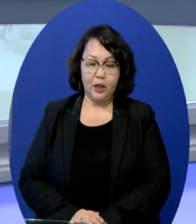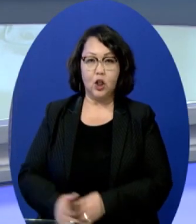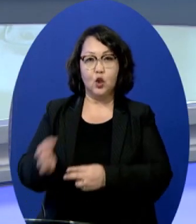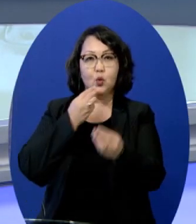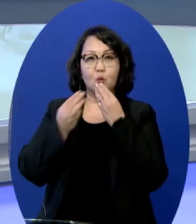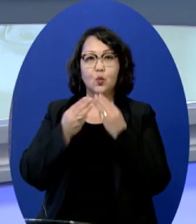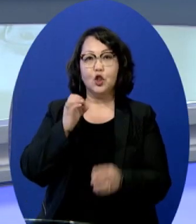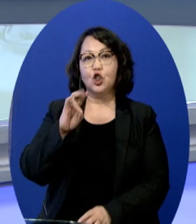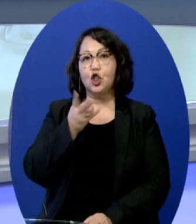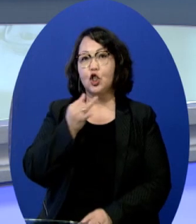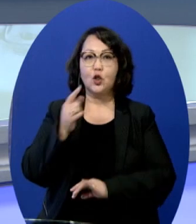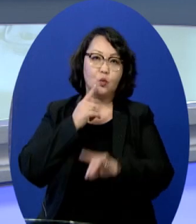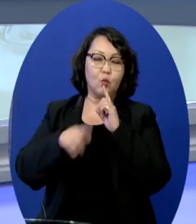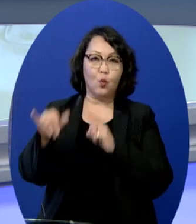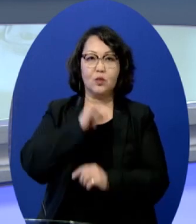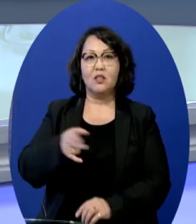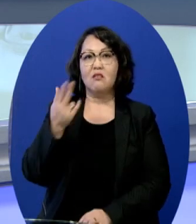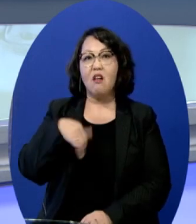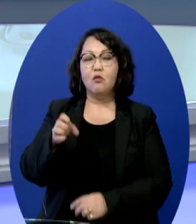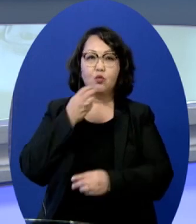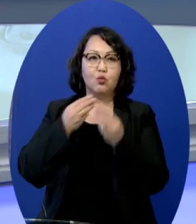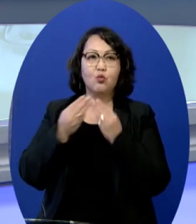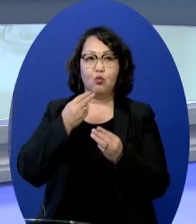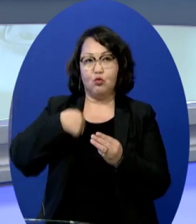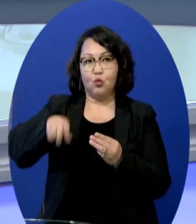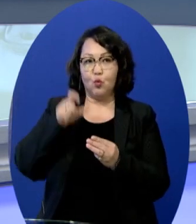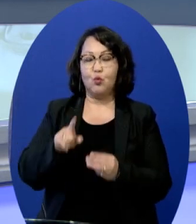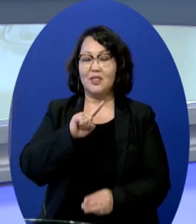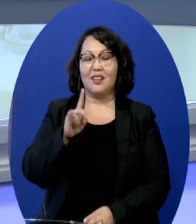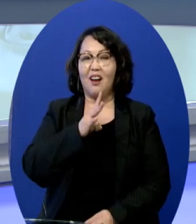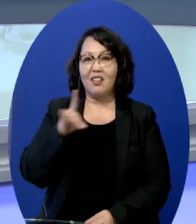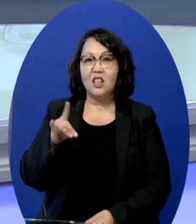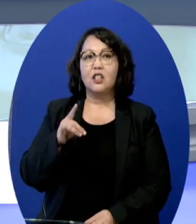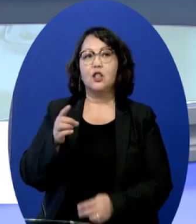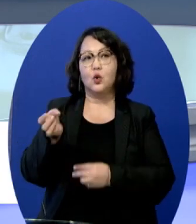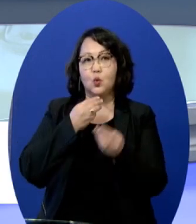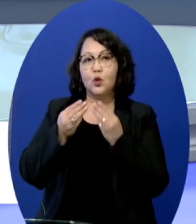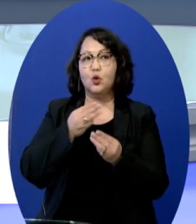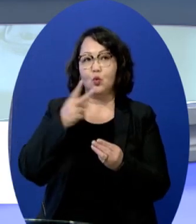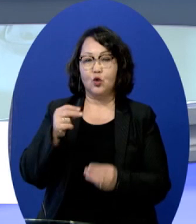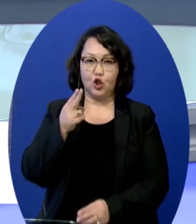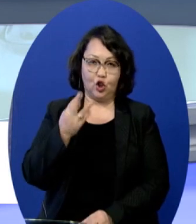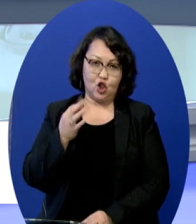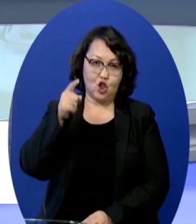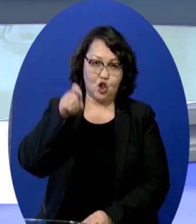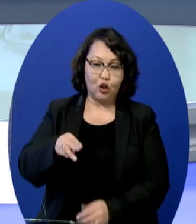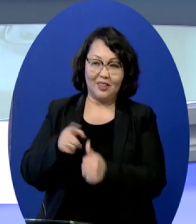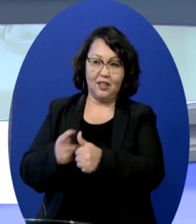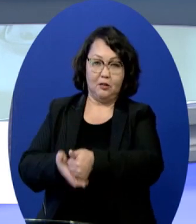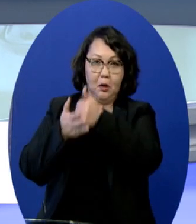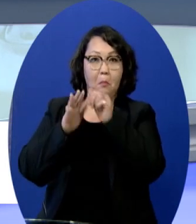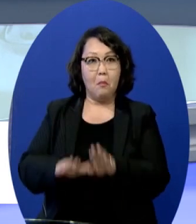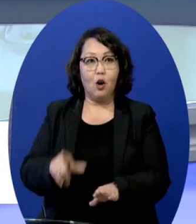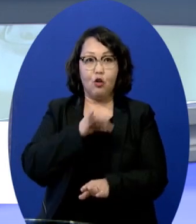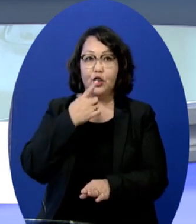Шүүхийн ерөнхий зөвлөлөөс улсын дээд шүүхийн шүүгчид захиргааны хэргийн давуу заалдах шатны шүүхийн шүүгчид цогтыг нэр дэвшүүлсэн. Байнгын хорооны гишүүдэд түүнийг